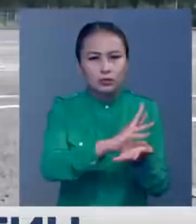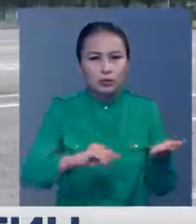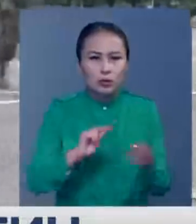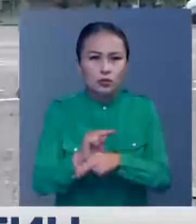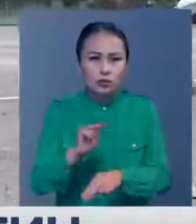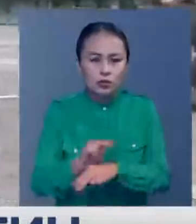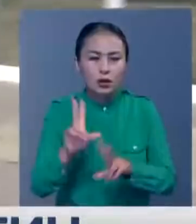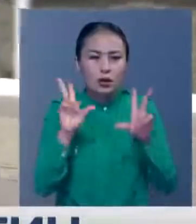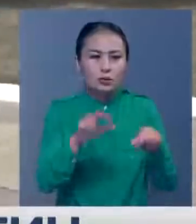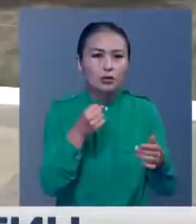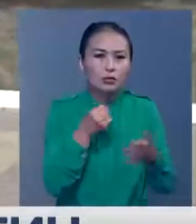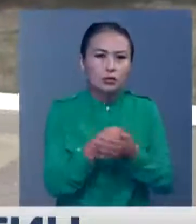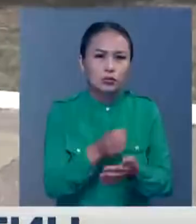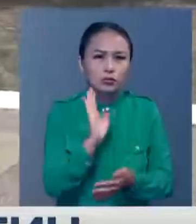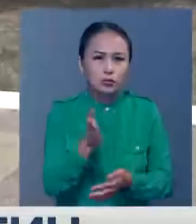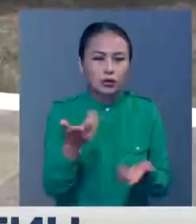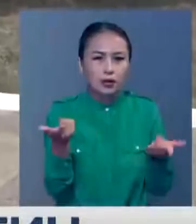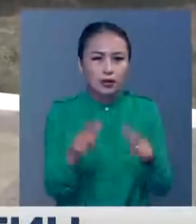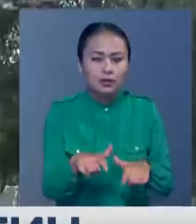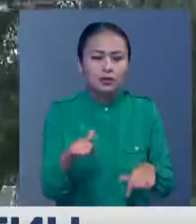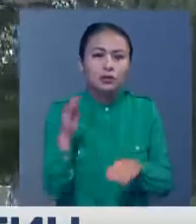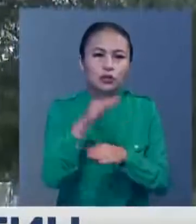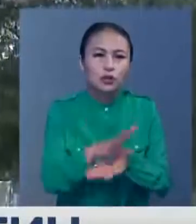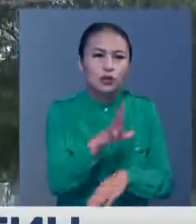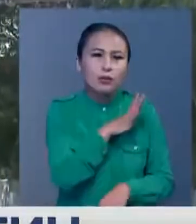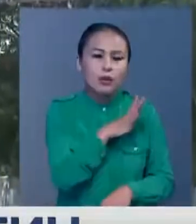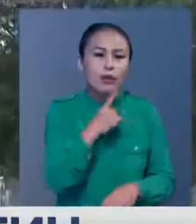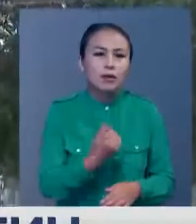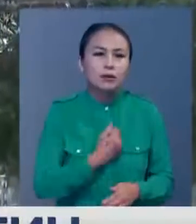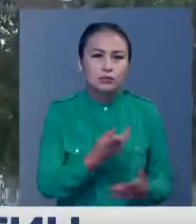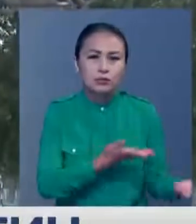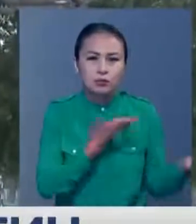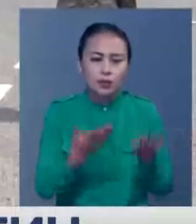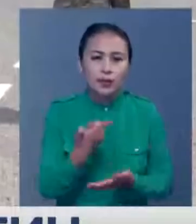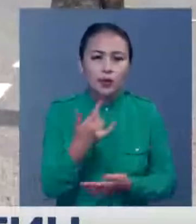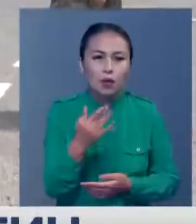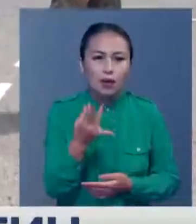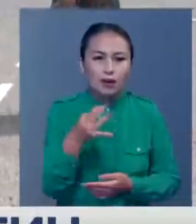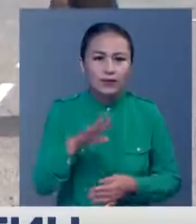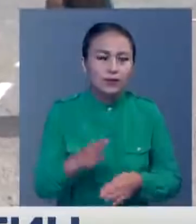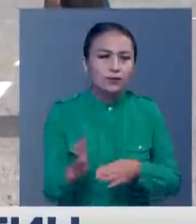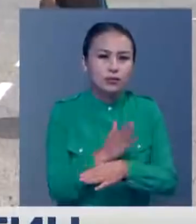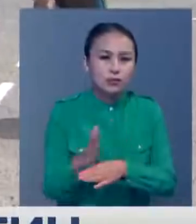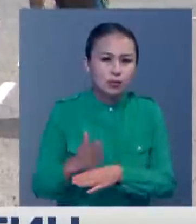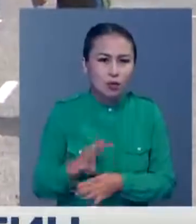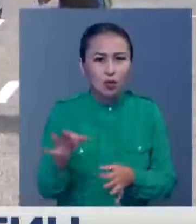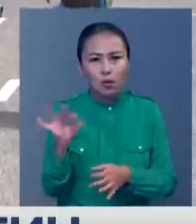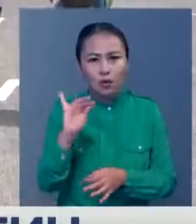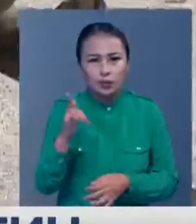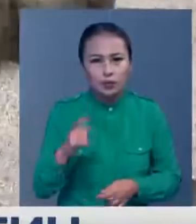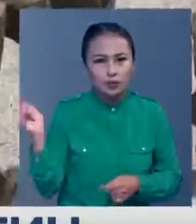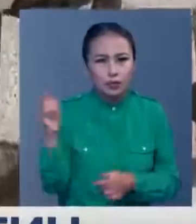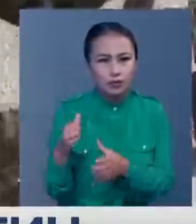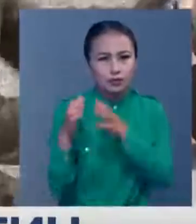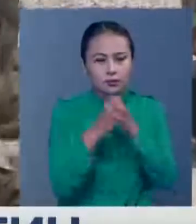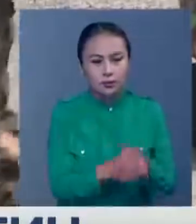Олар ант қабылдағанға дейін карантинде болады. Тағы бір айта кетерлігі, әскерге шақырту алғандар географиялық тұрғыдан бөлінді. Яғни оңтүстіктен келген жігіттер